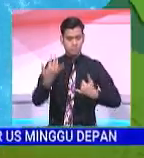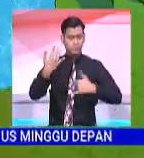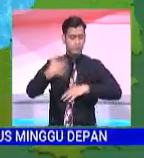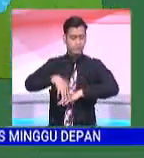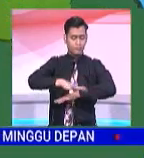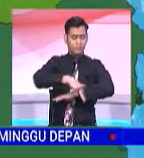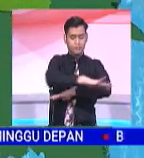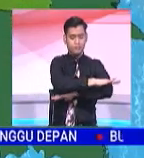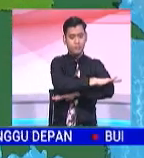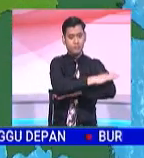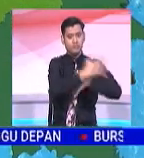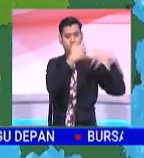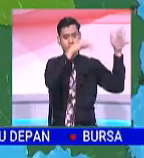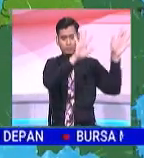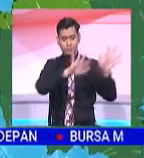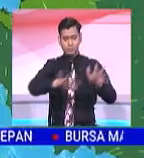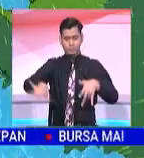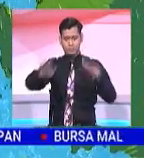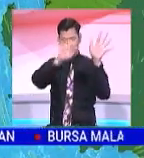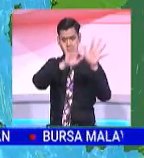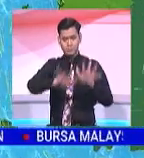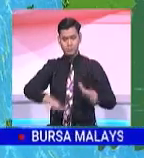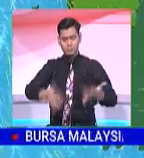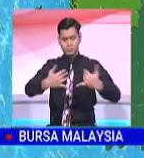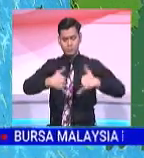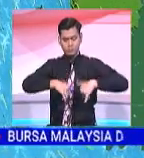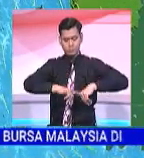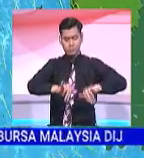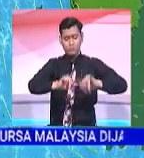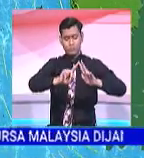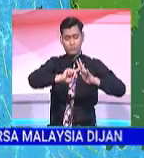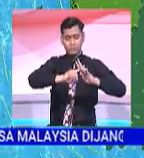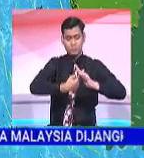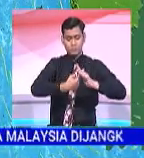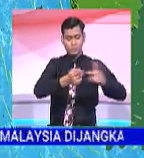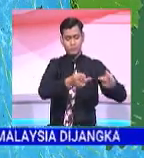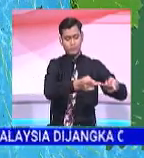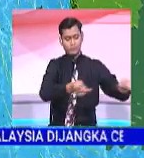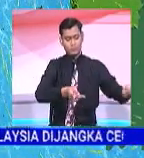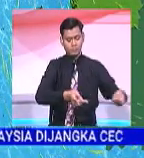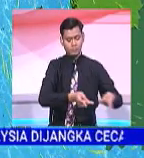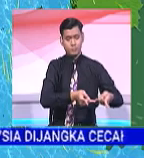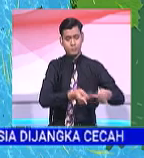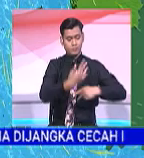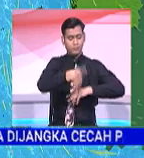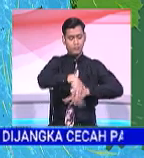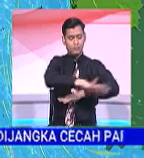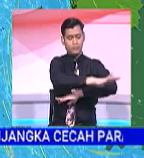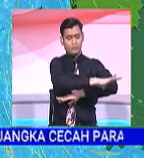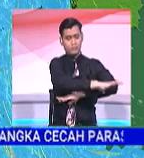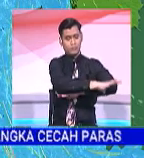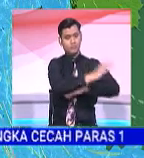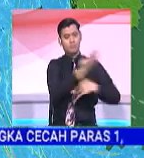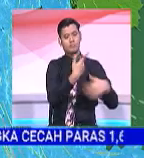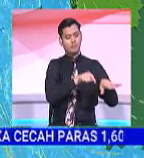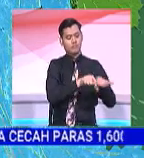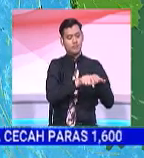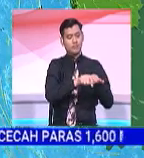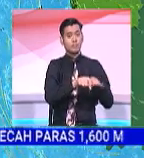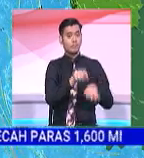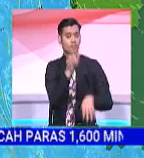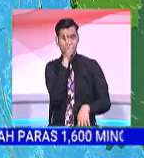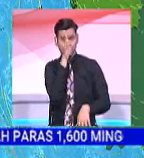tahap pencapaian kita untuk mengawal wabak COVID-19 ini akan lebih berjaya. Dan dalam keadaan